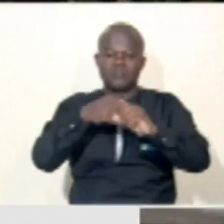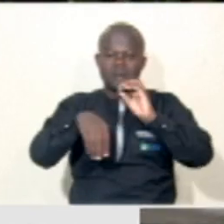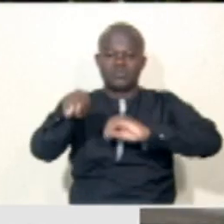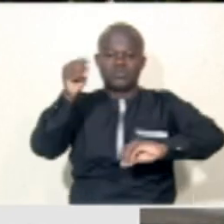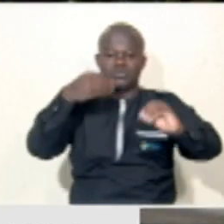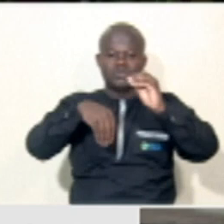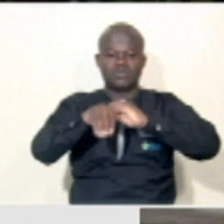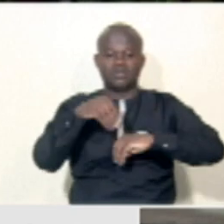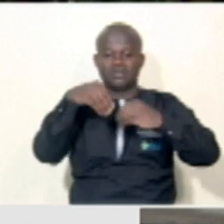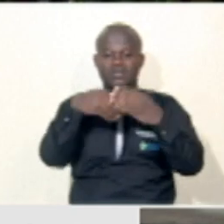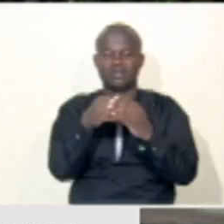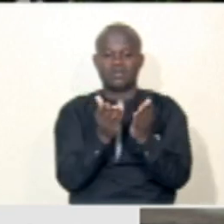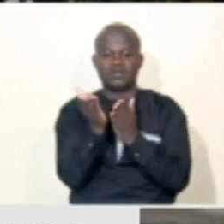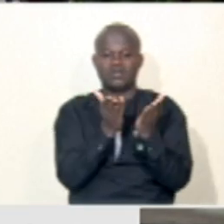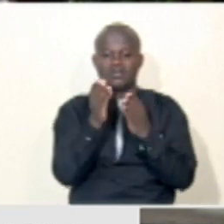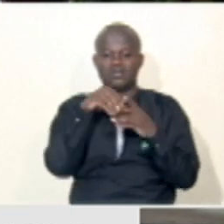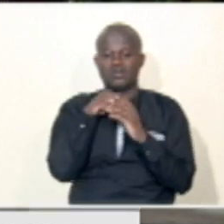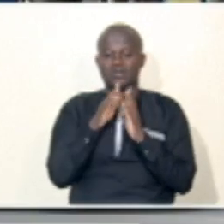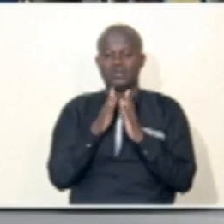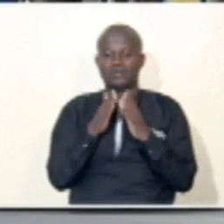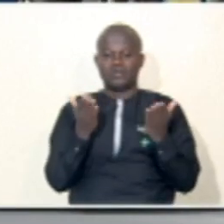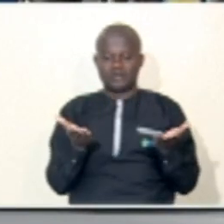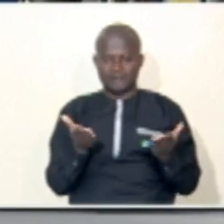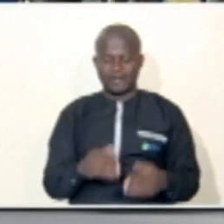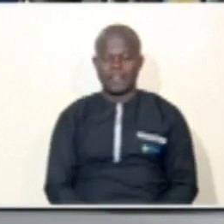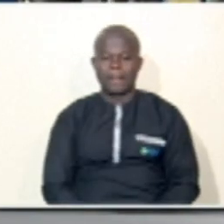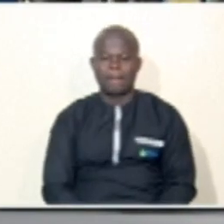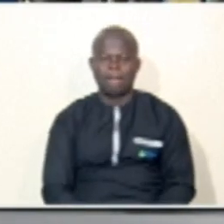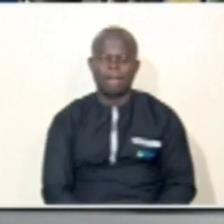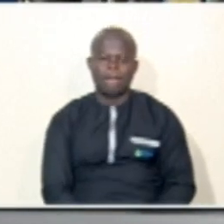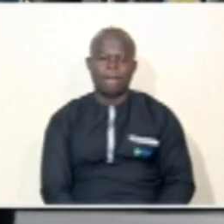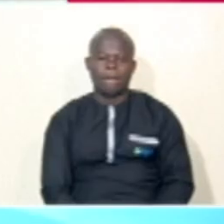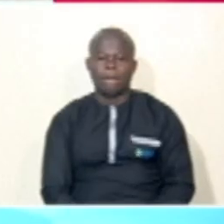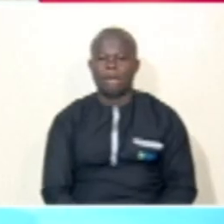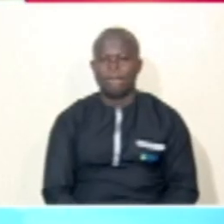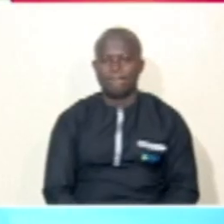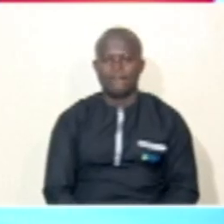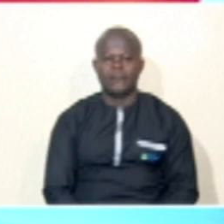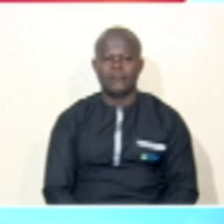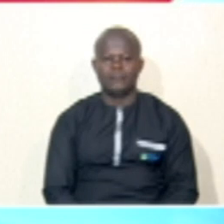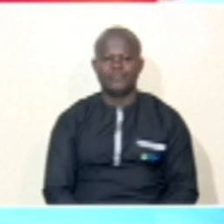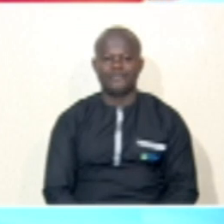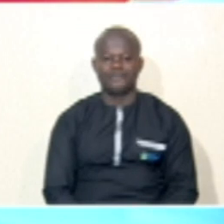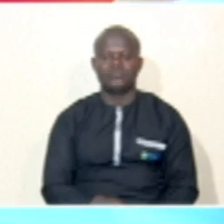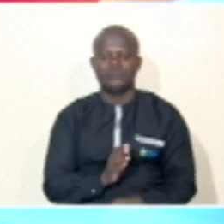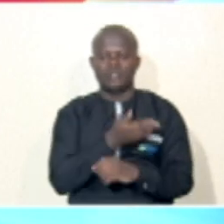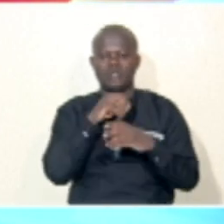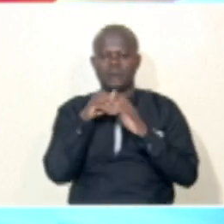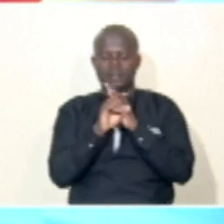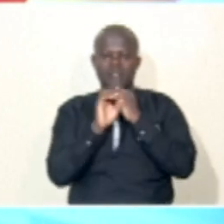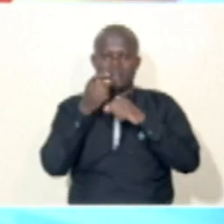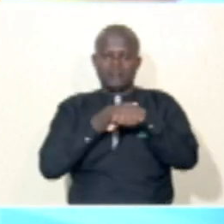by'ubucuruzi no gutangirwamo serivisi muri uyu mujyi. Patience Ishimwe mu mujyi wa Musanze. Tuve mu karere ka